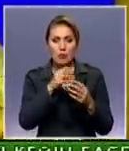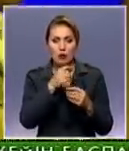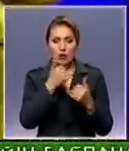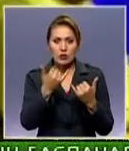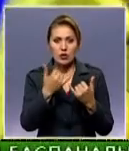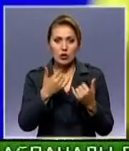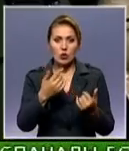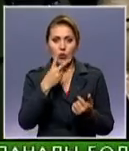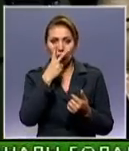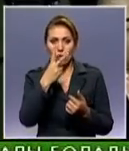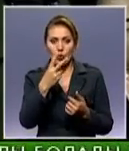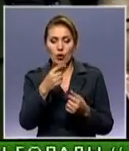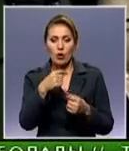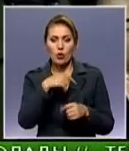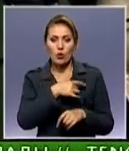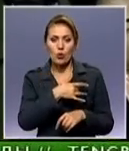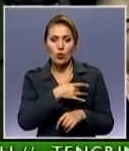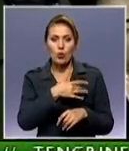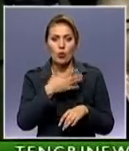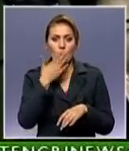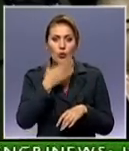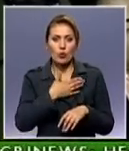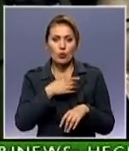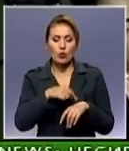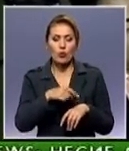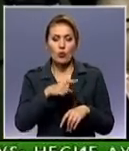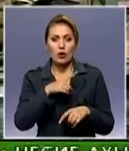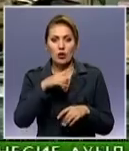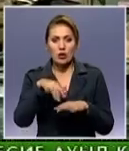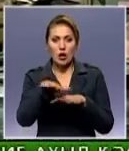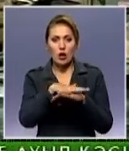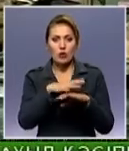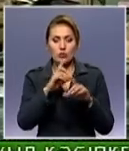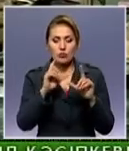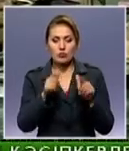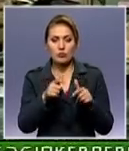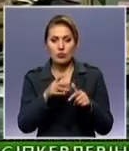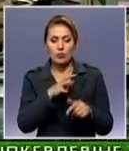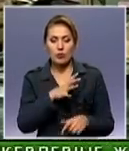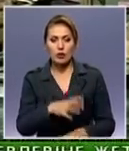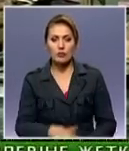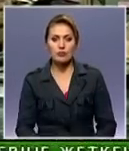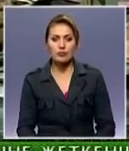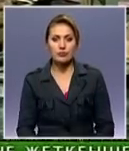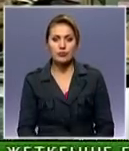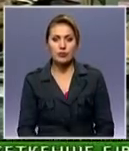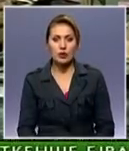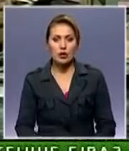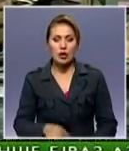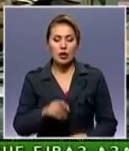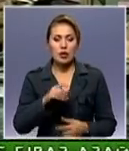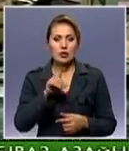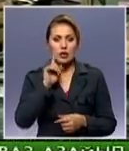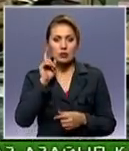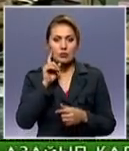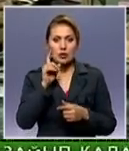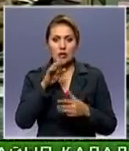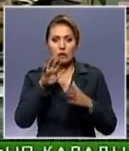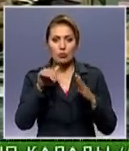келіп, жүрекке жылулық сыйлайтын көрермен қауымда мойындады. Жасымыз ғорайымызға қарай алған дүние